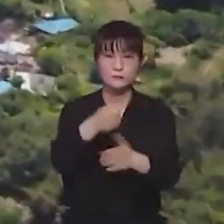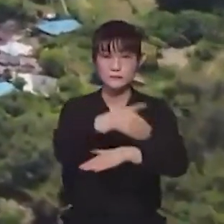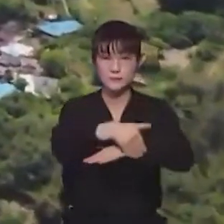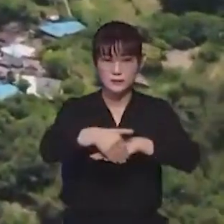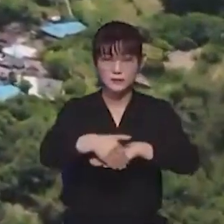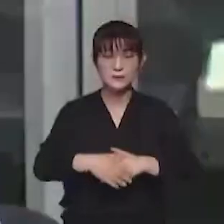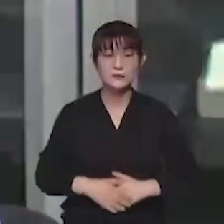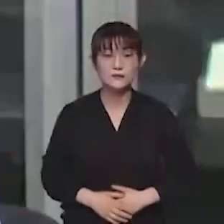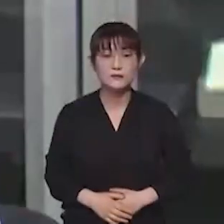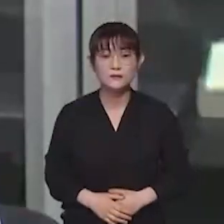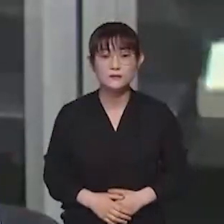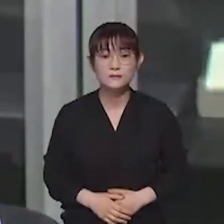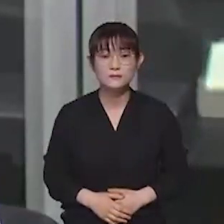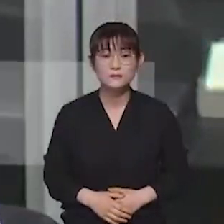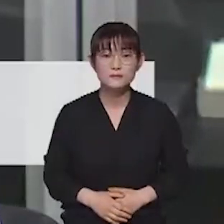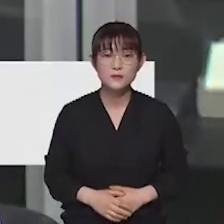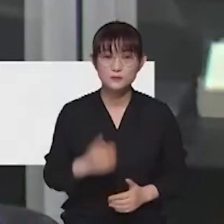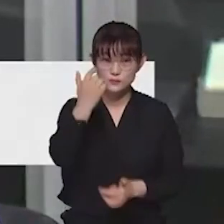주민들과